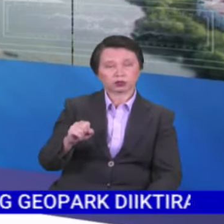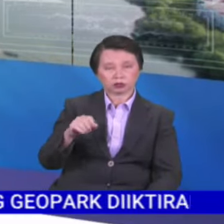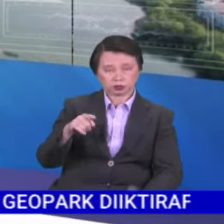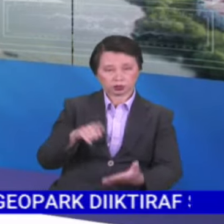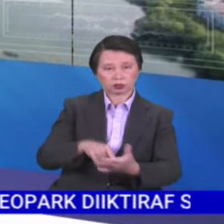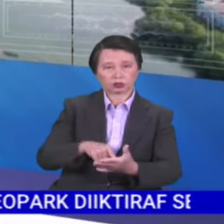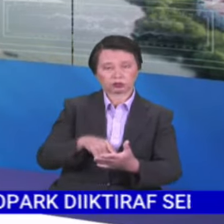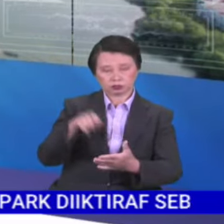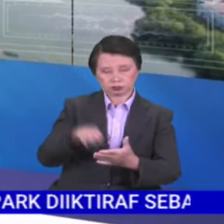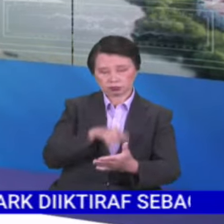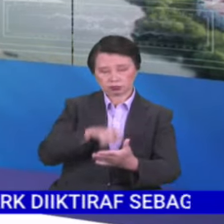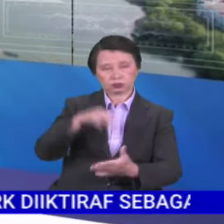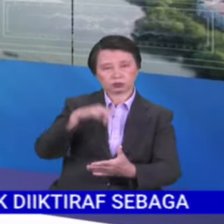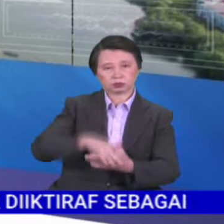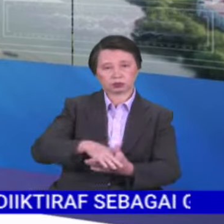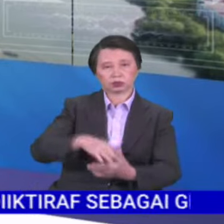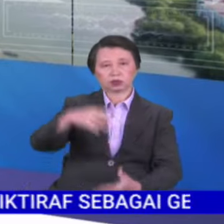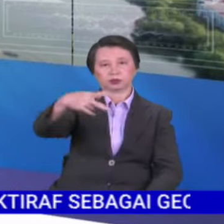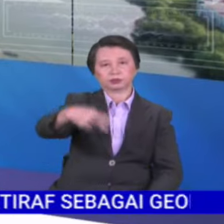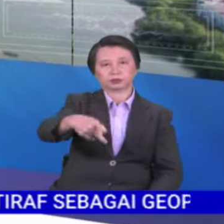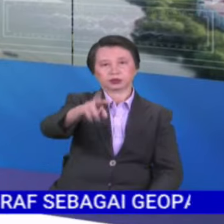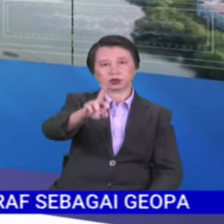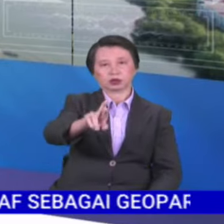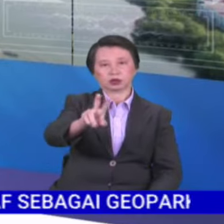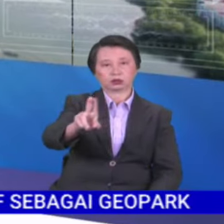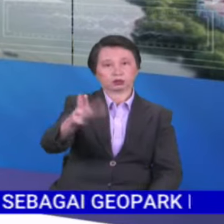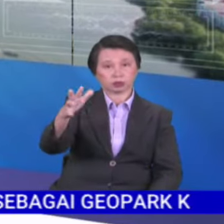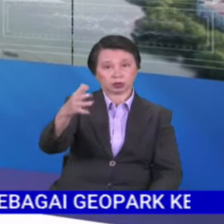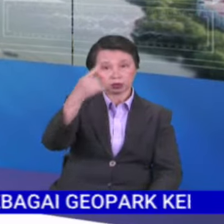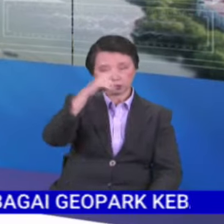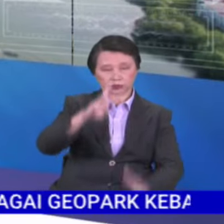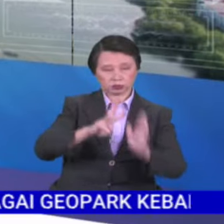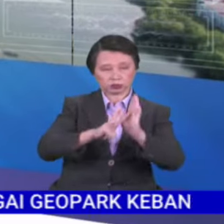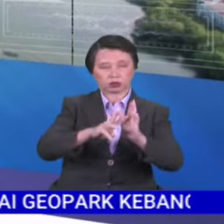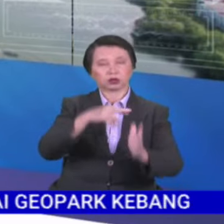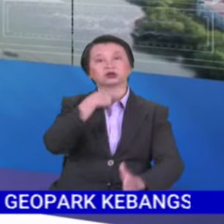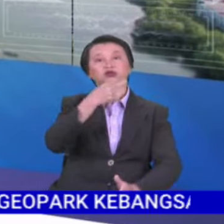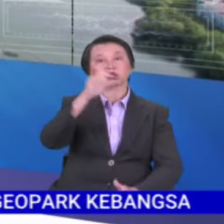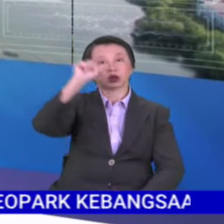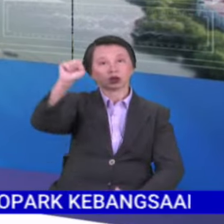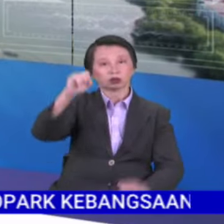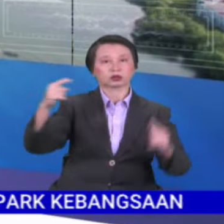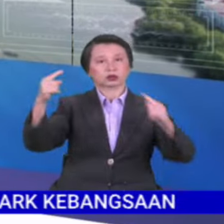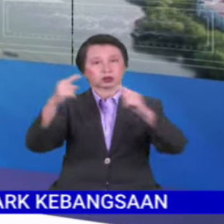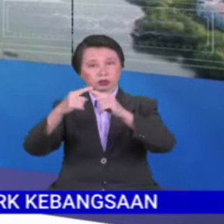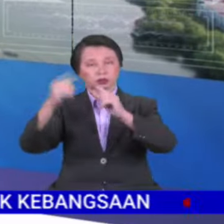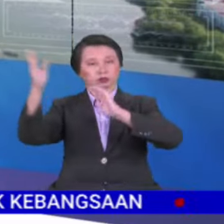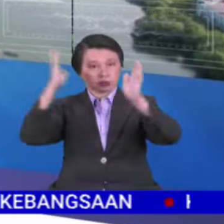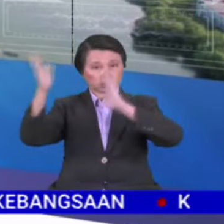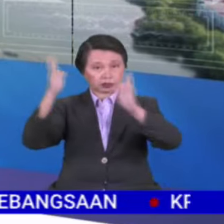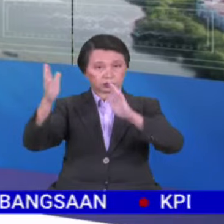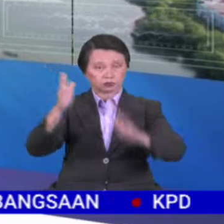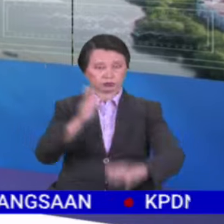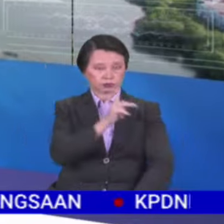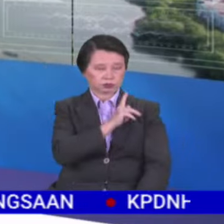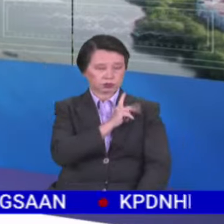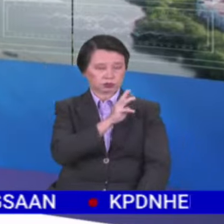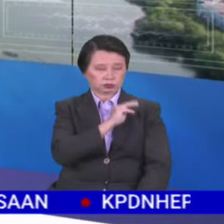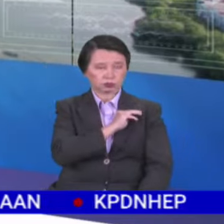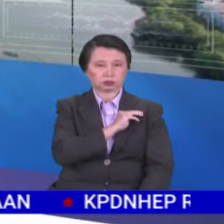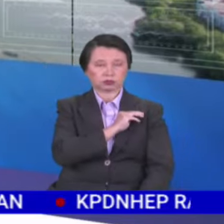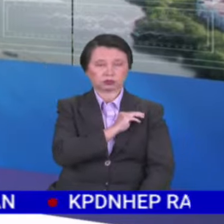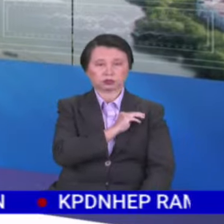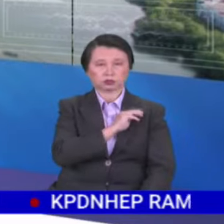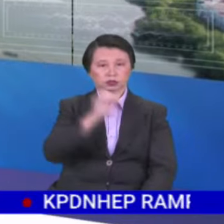pilihan raya umum ke-15 PRU15 ini bagi mewakili suara Sabah ke Persekutuan. Ketua Menteri Datuk Seri Panglima